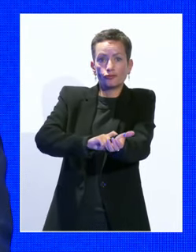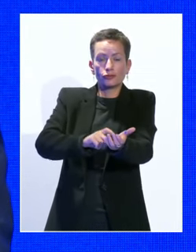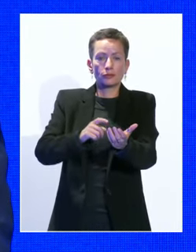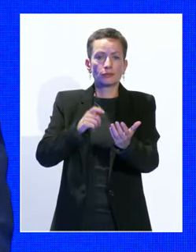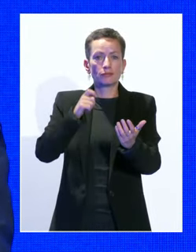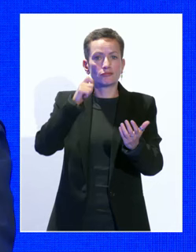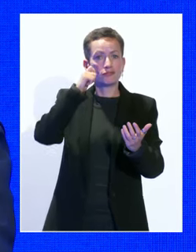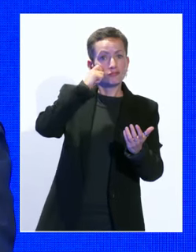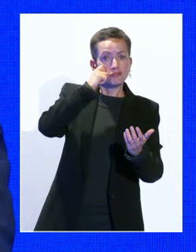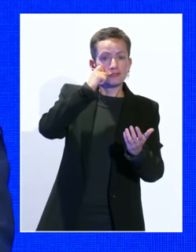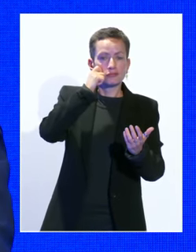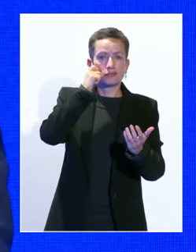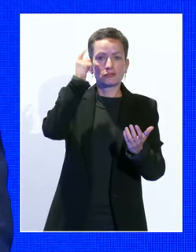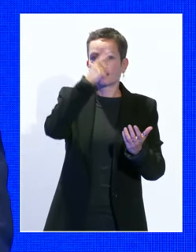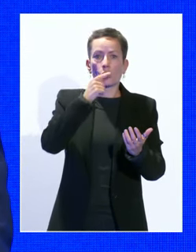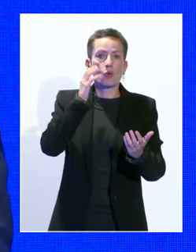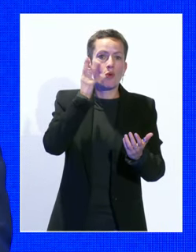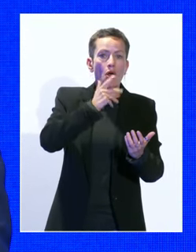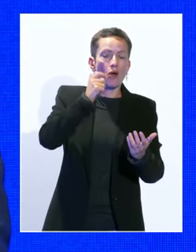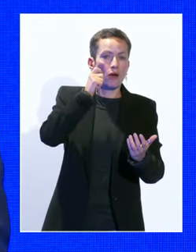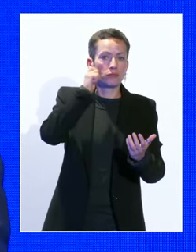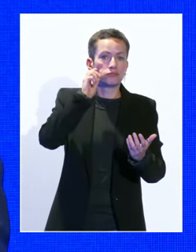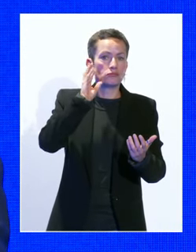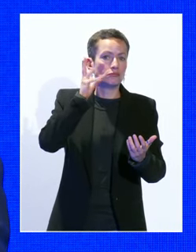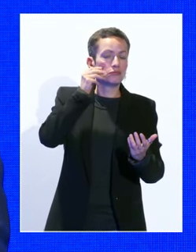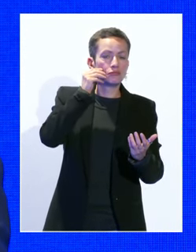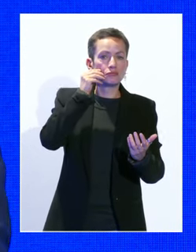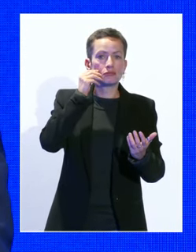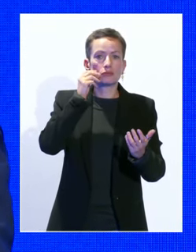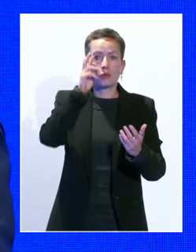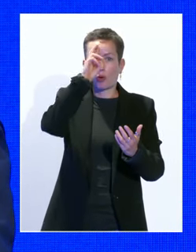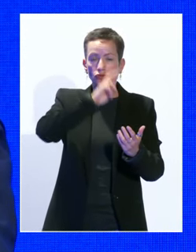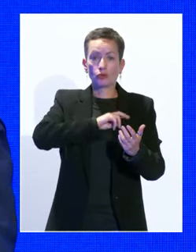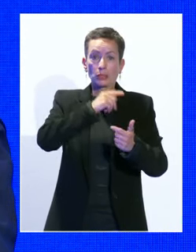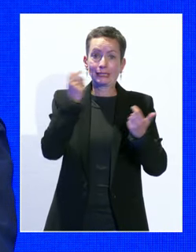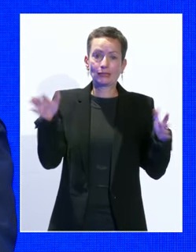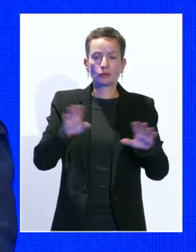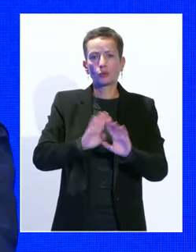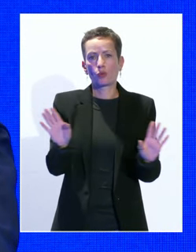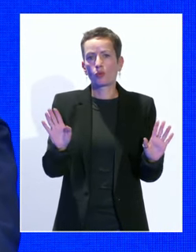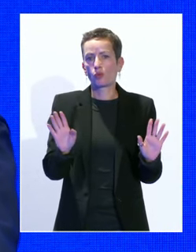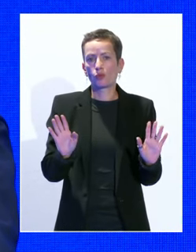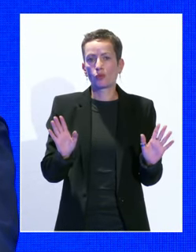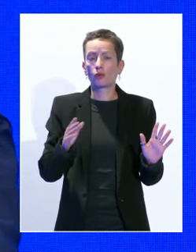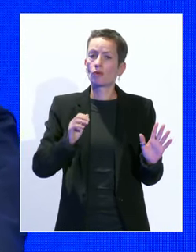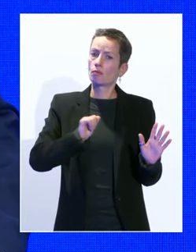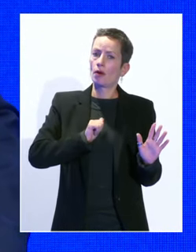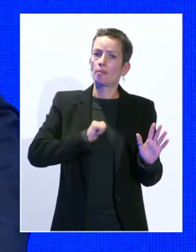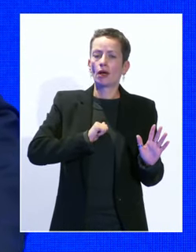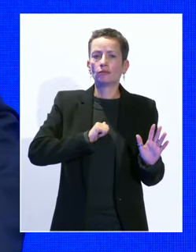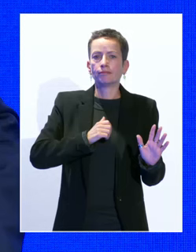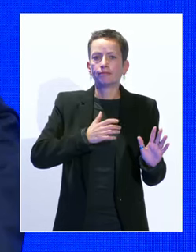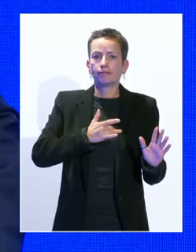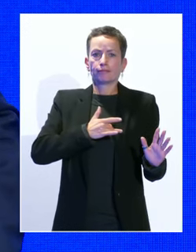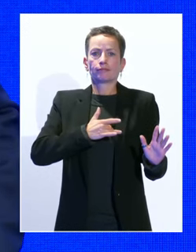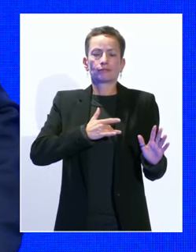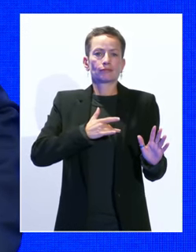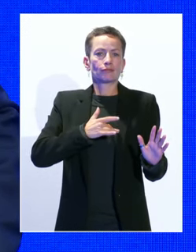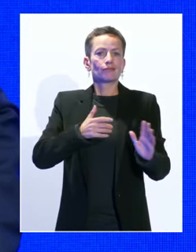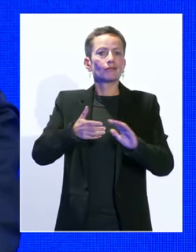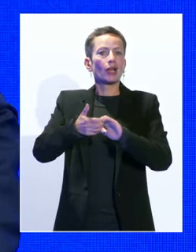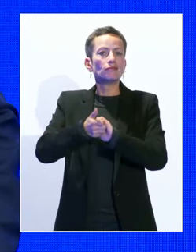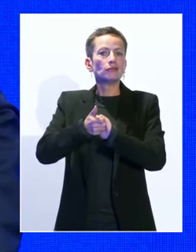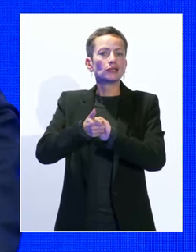de race, de couleur de peau et de religion. J'ai une profonde affection pour nos amis